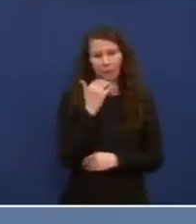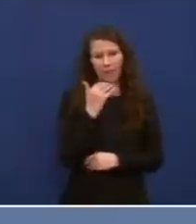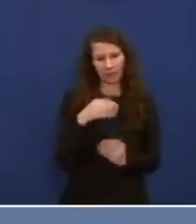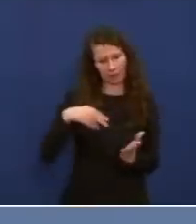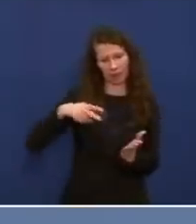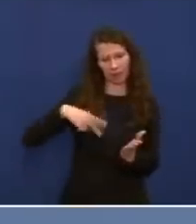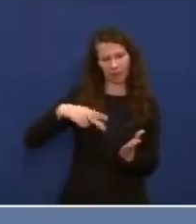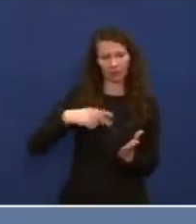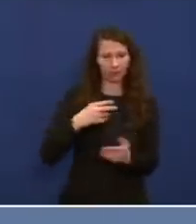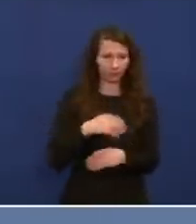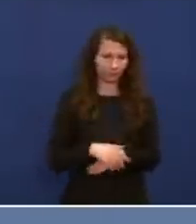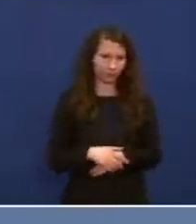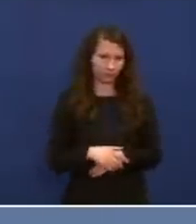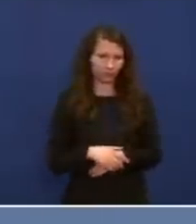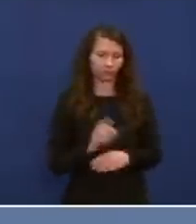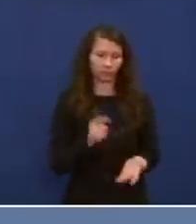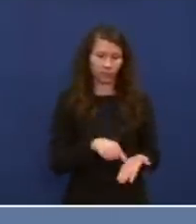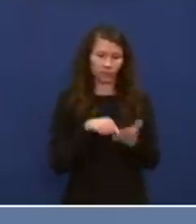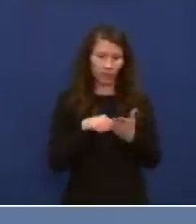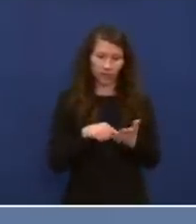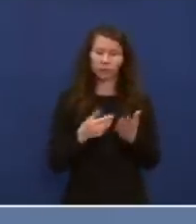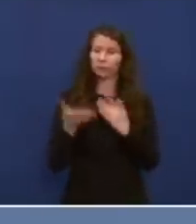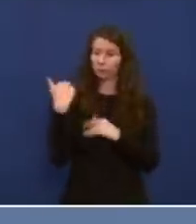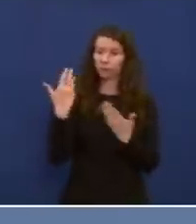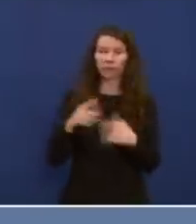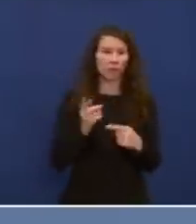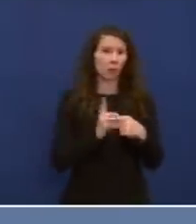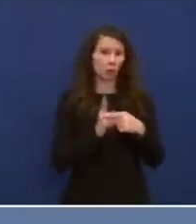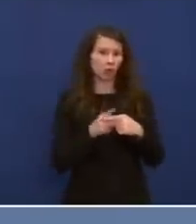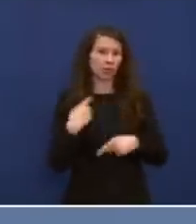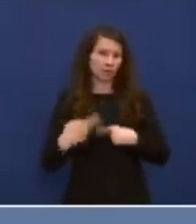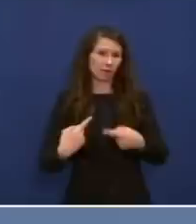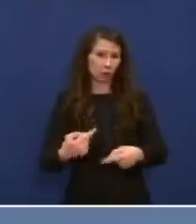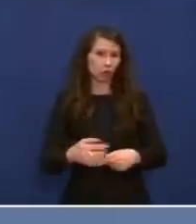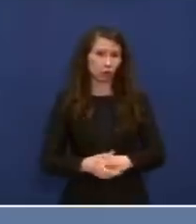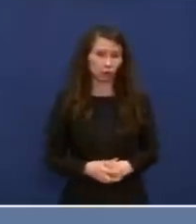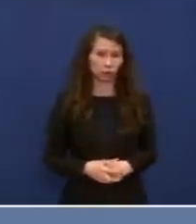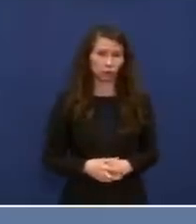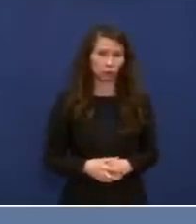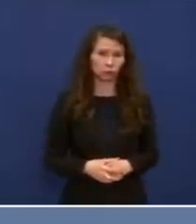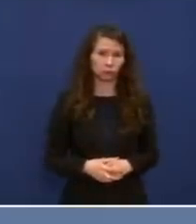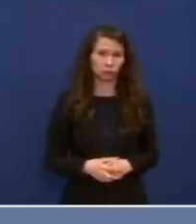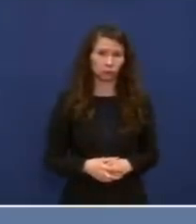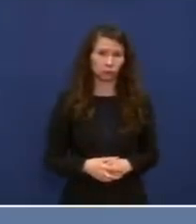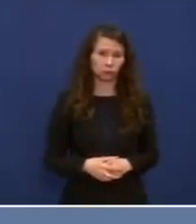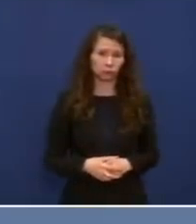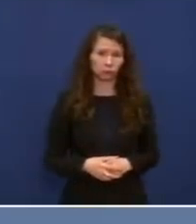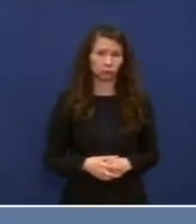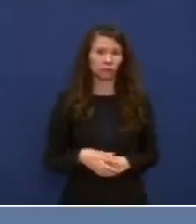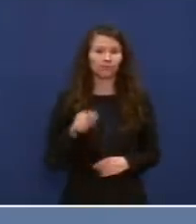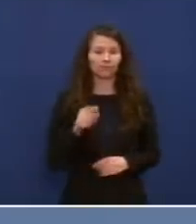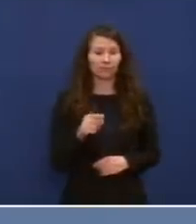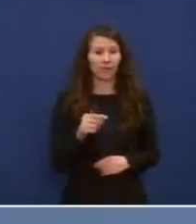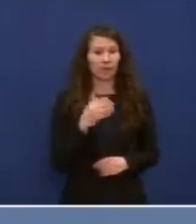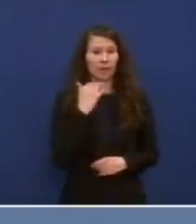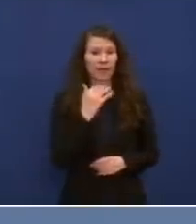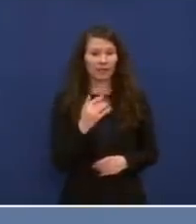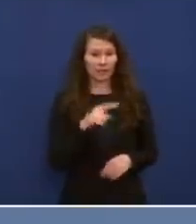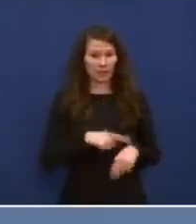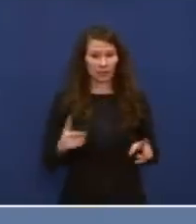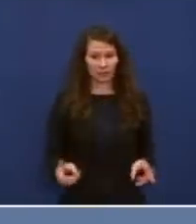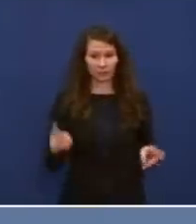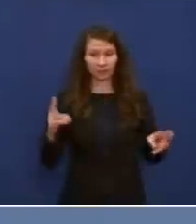es tatsächlich positive Entwicklungen gegeben hat bis hin zum Ende dieses Berichtszeitraums 2019, was